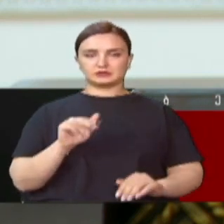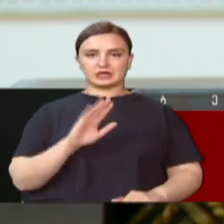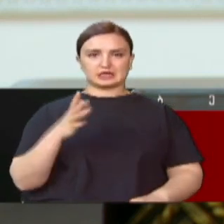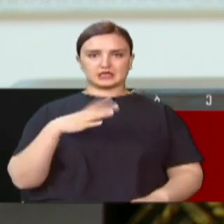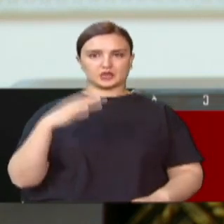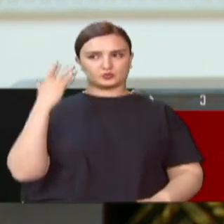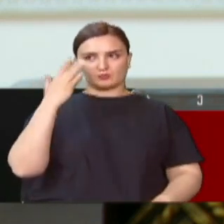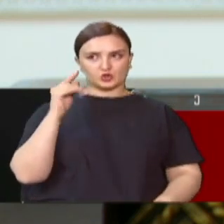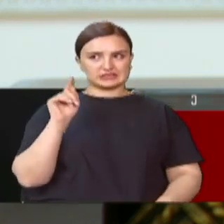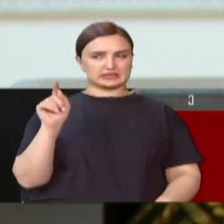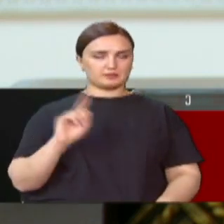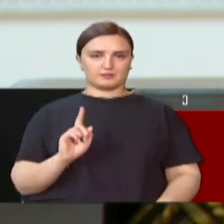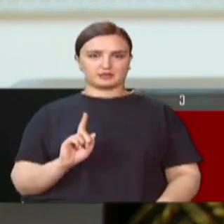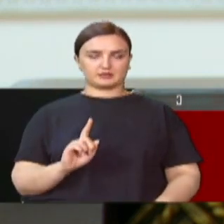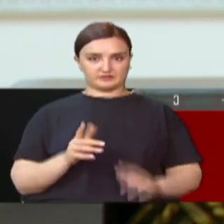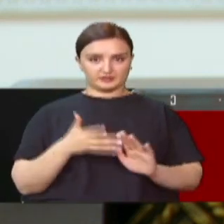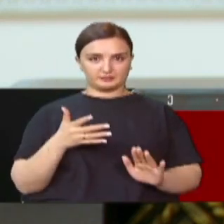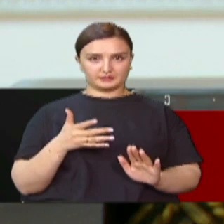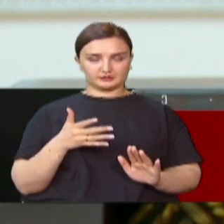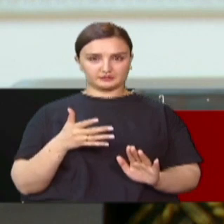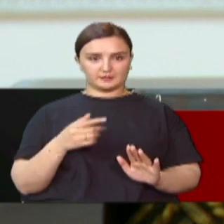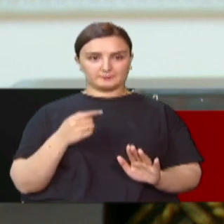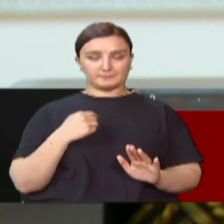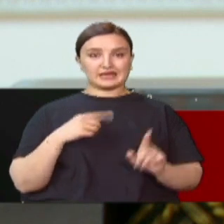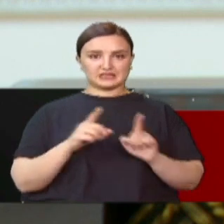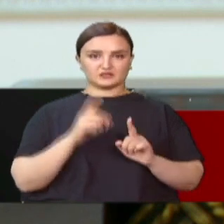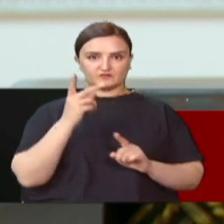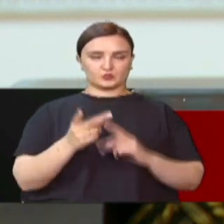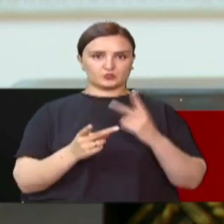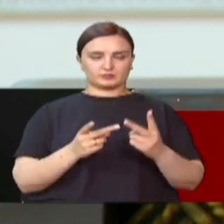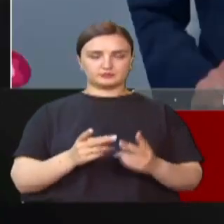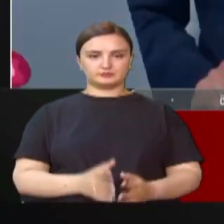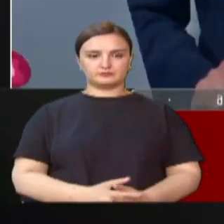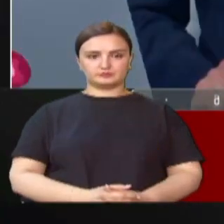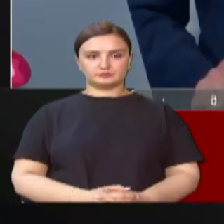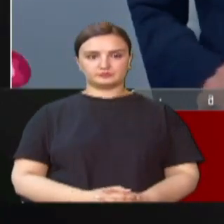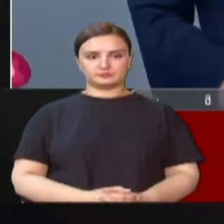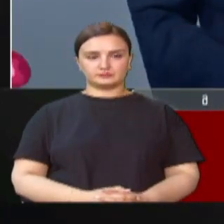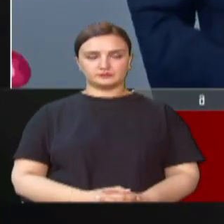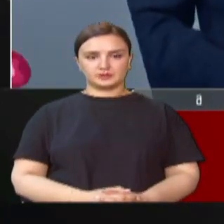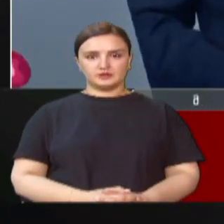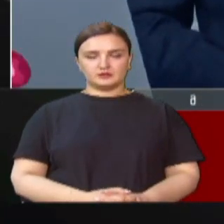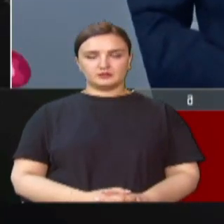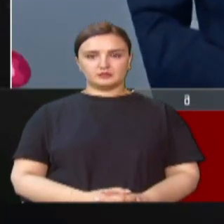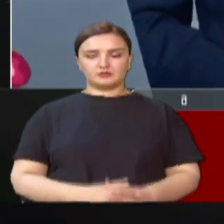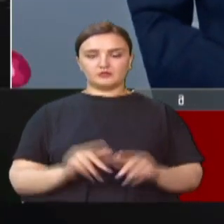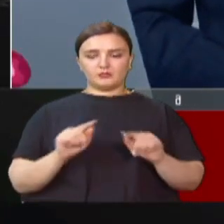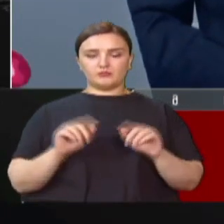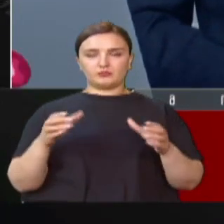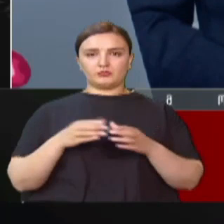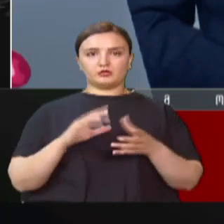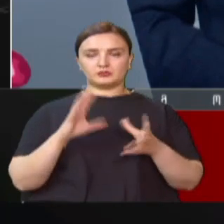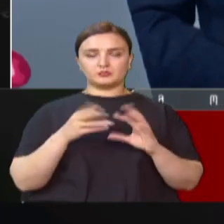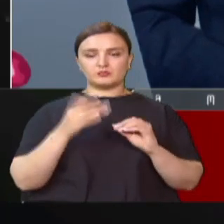ქართულმა ოცნებამ, ხვდებით? აი მე ესე უყურებ ამას. და ჩვენი ოპონენტები ამას ყველაფერს